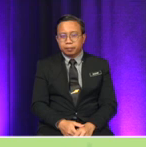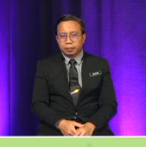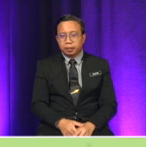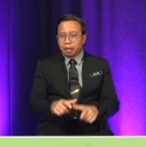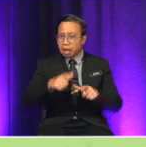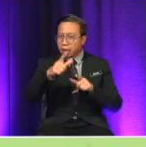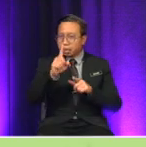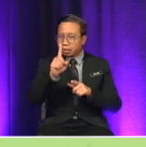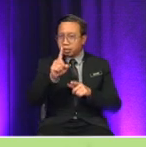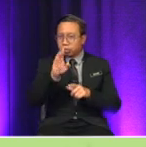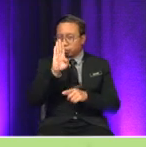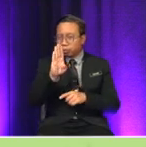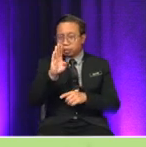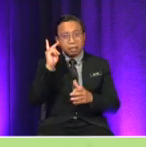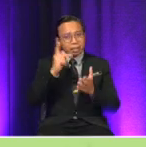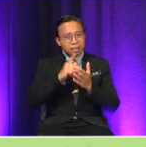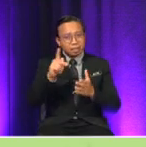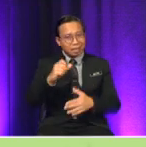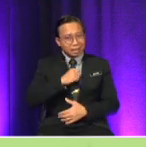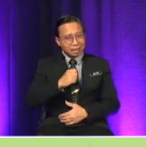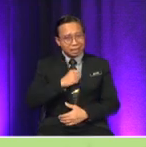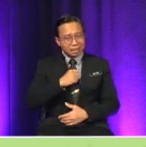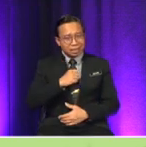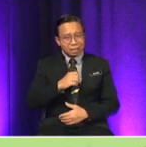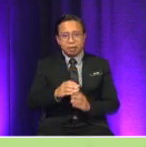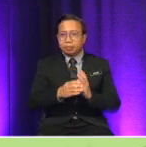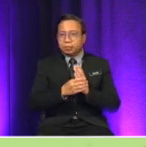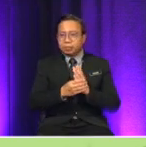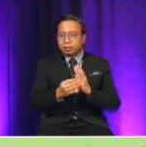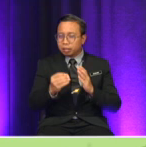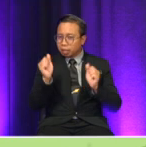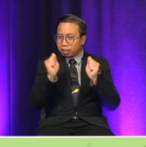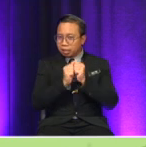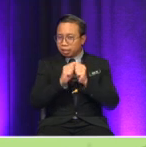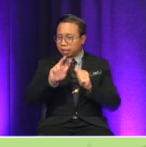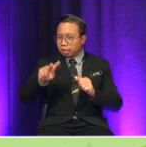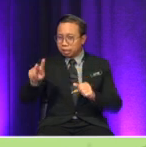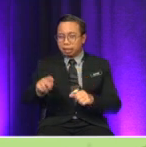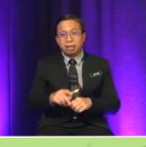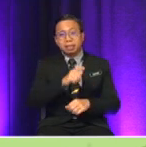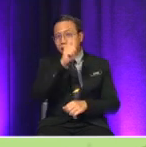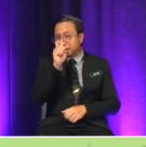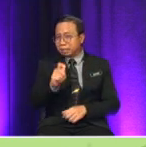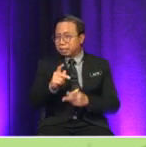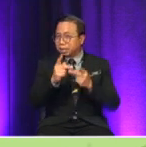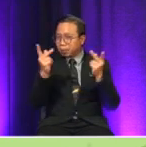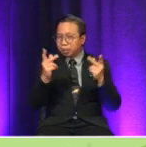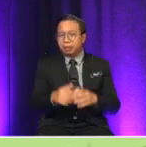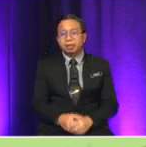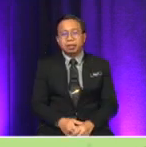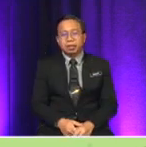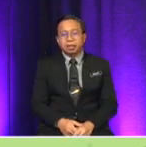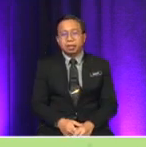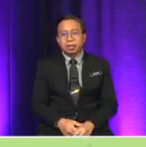Langkah 1, B, memperkenalkan diri dan bermesra terlebih dahulu dengan kanak-kanak sambil bertanya khabar. Langkah 2, E,